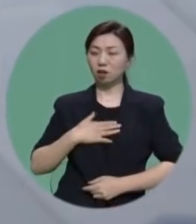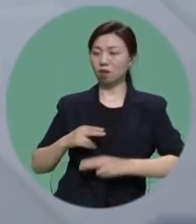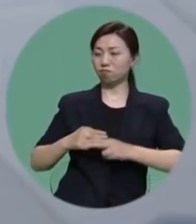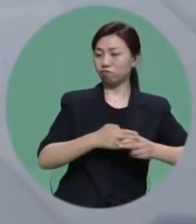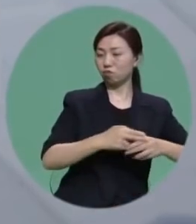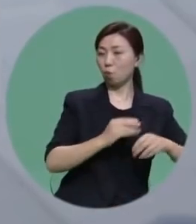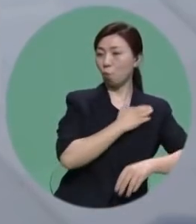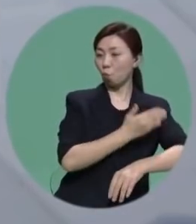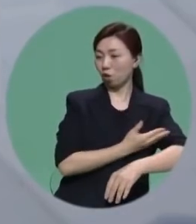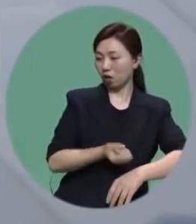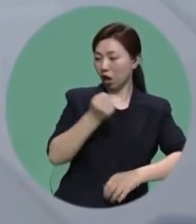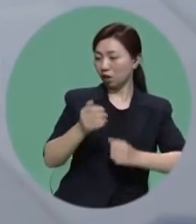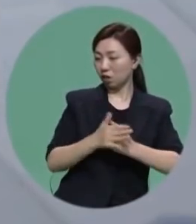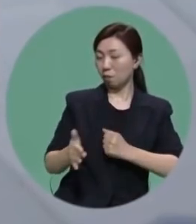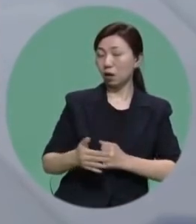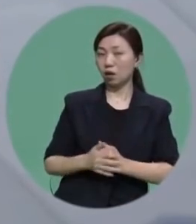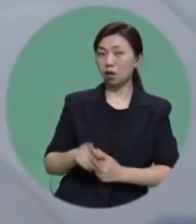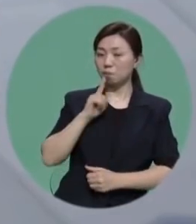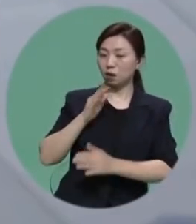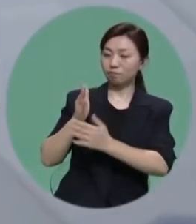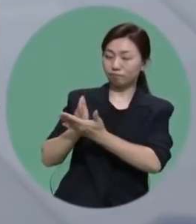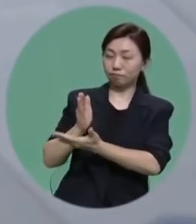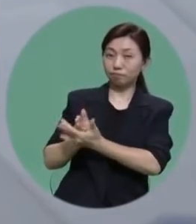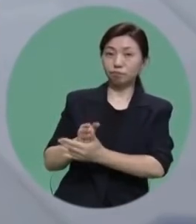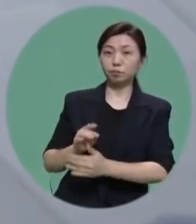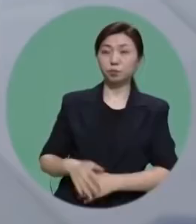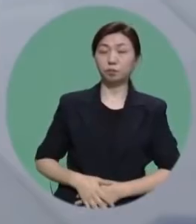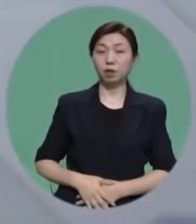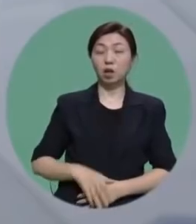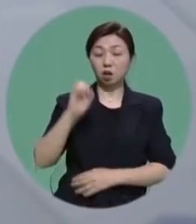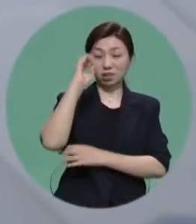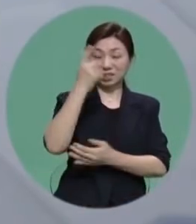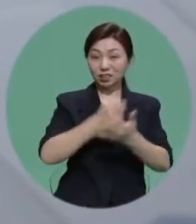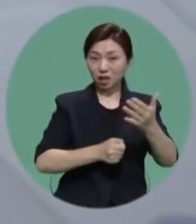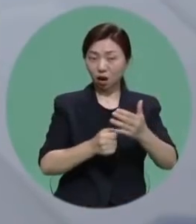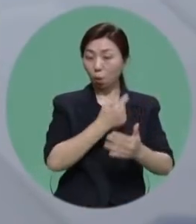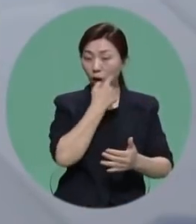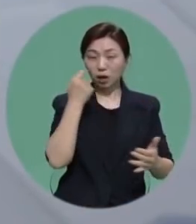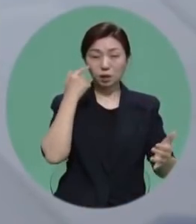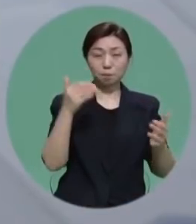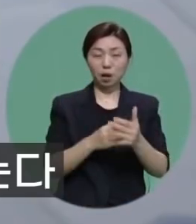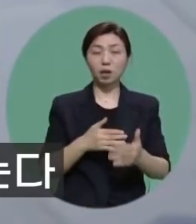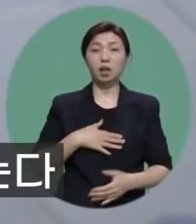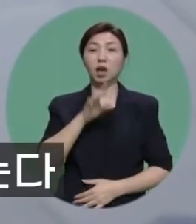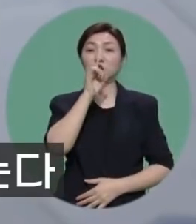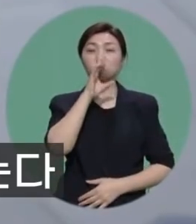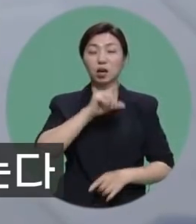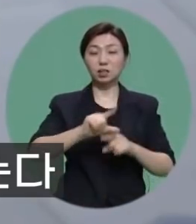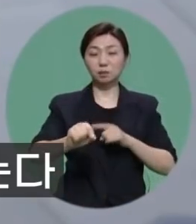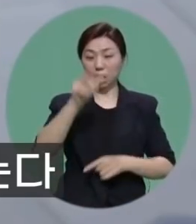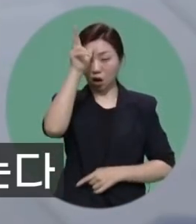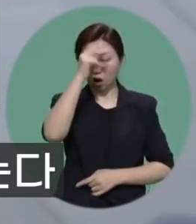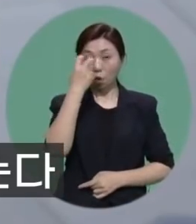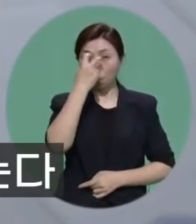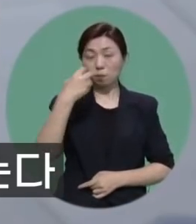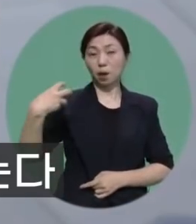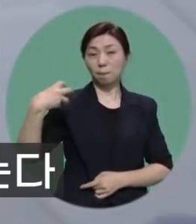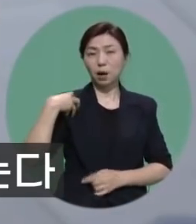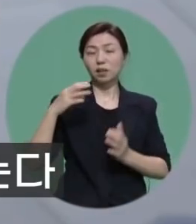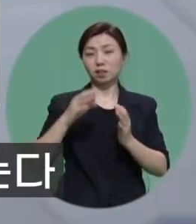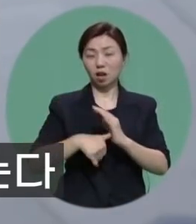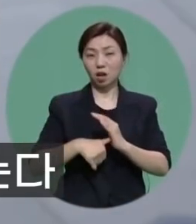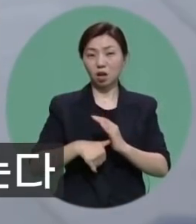그 얘기는 기자들이 다 이미 확인해 줬지 않습니까? 제가 중앙지검장 할 때 그 법관들